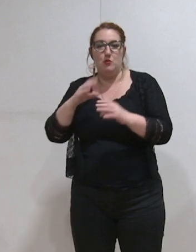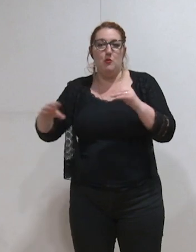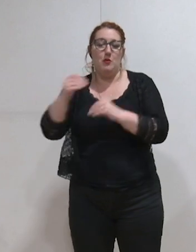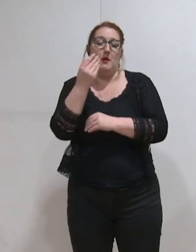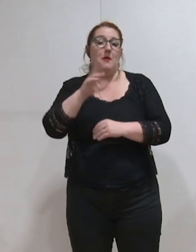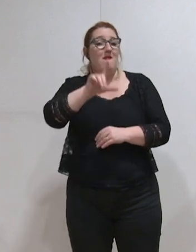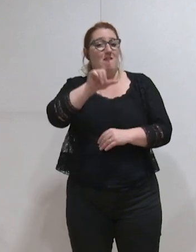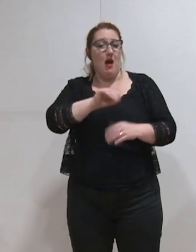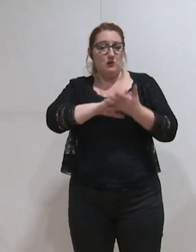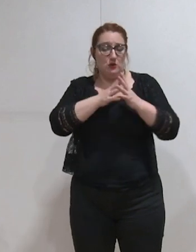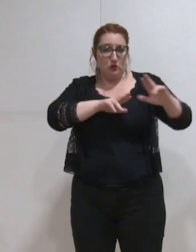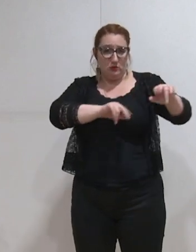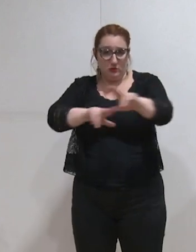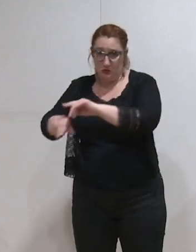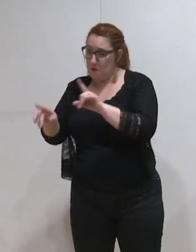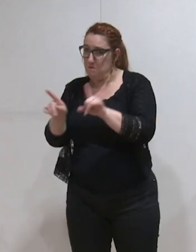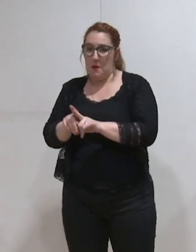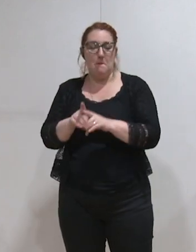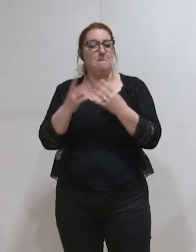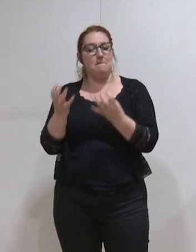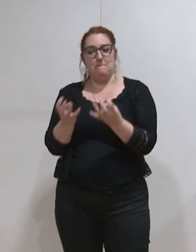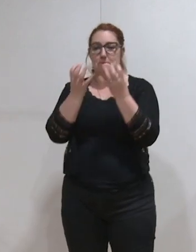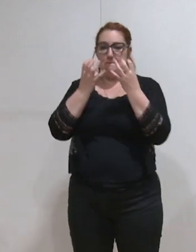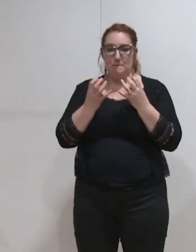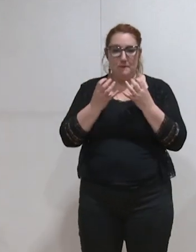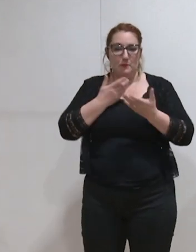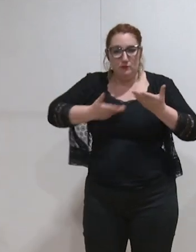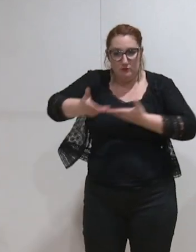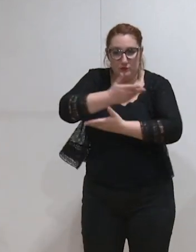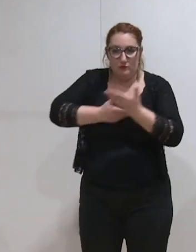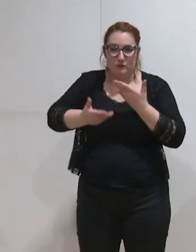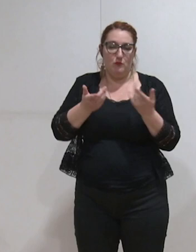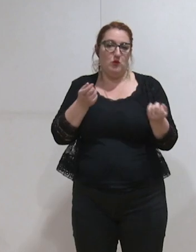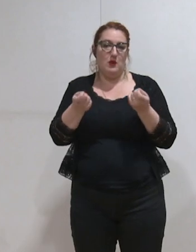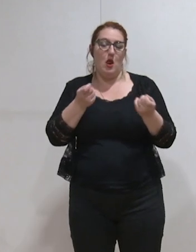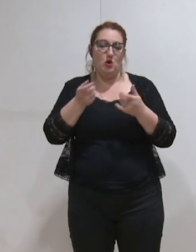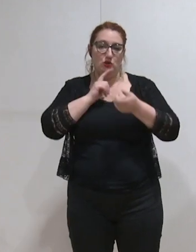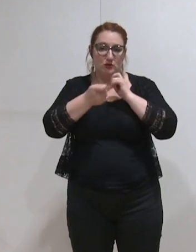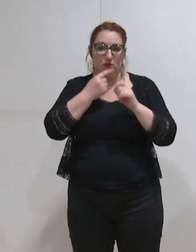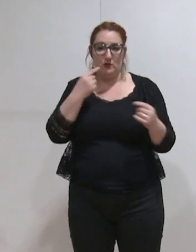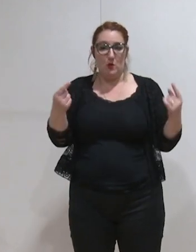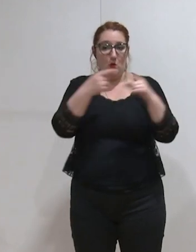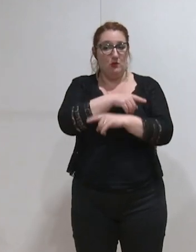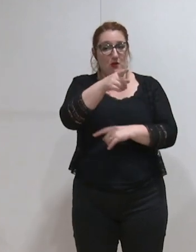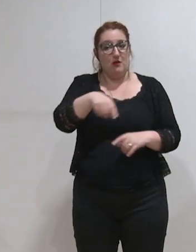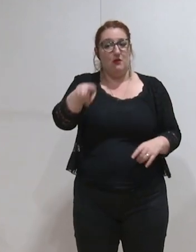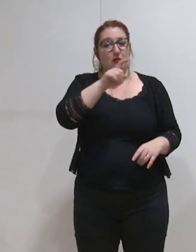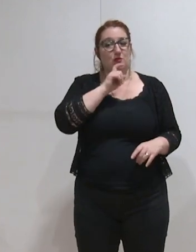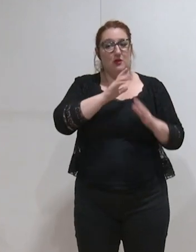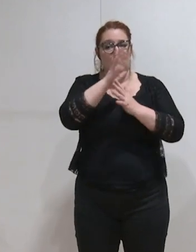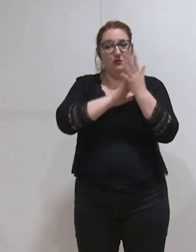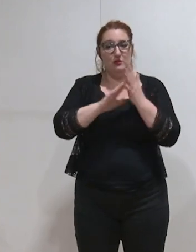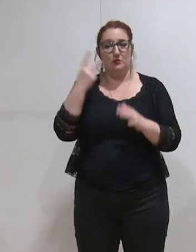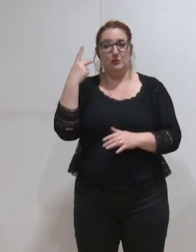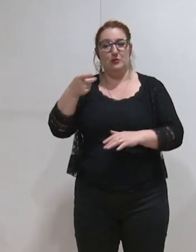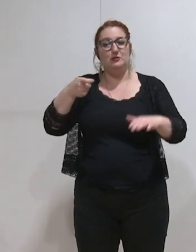convention ont été reçus comme les autres pour une espèce pour aller vite de dialogue de gestion donc contrairement à ce que vous avez dit tout à l'heure il connaissent parfaitement le montant de